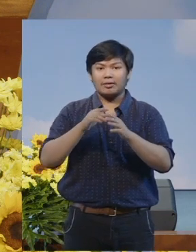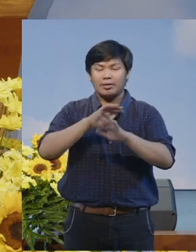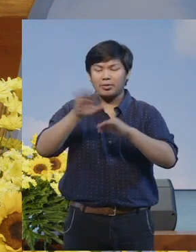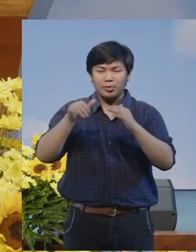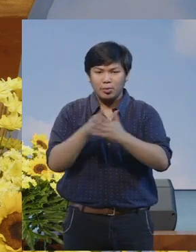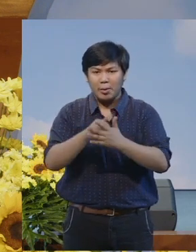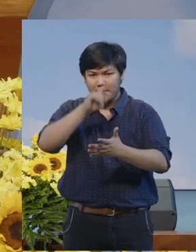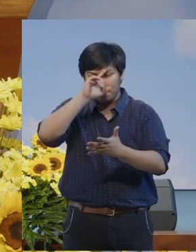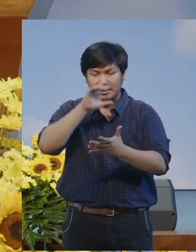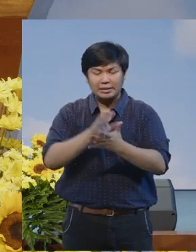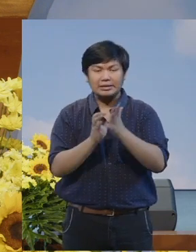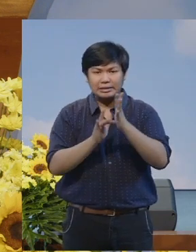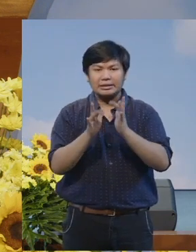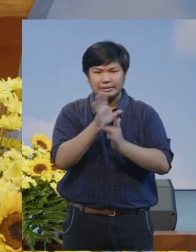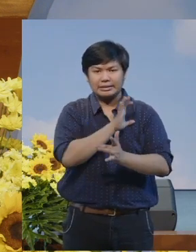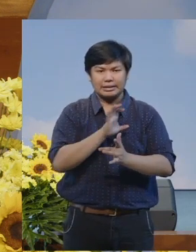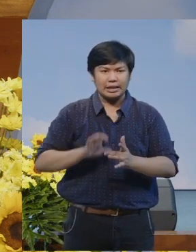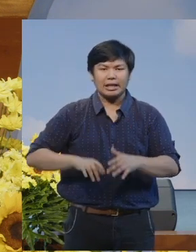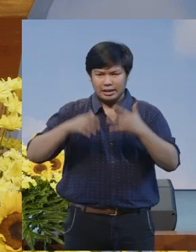sa pamamagitan ni Kristo.